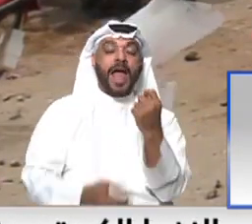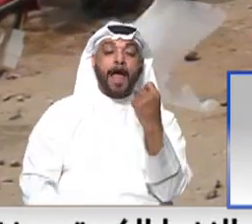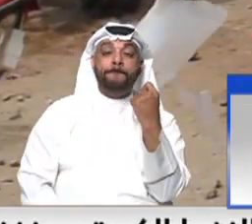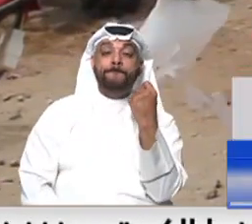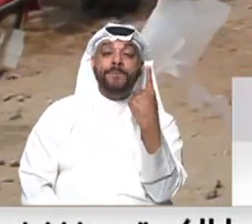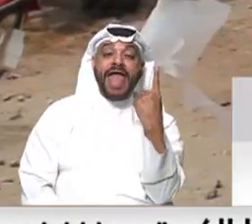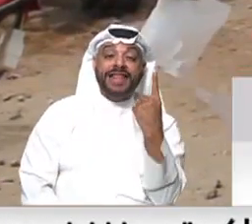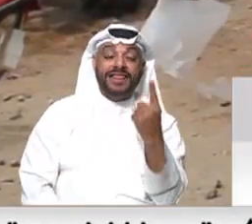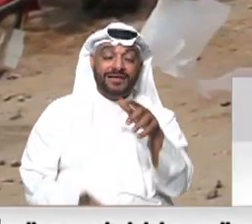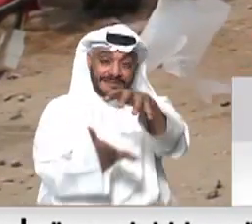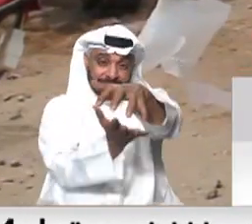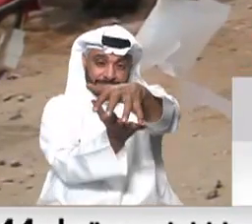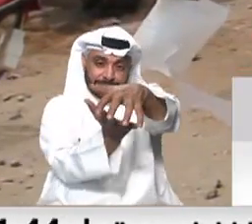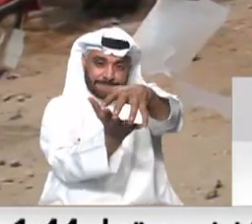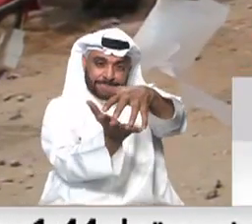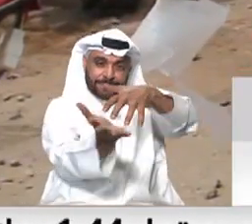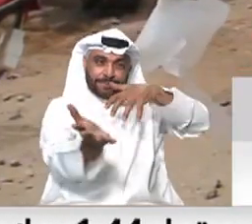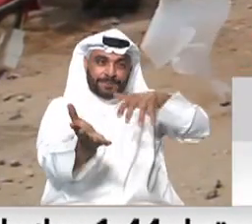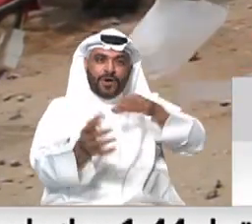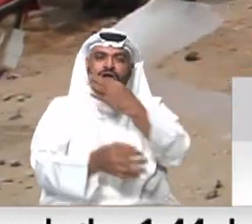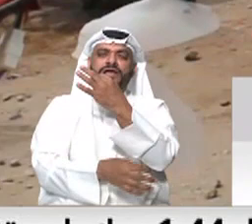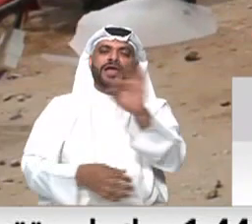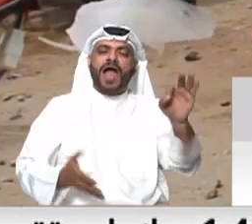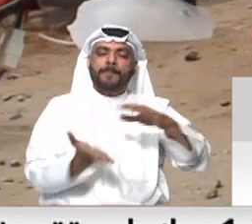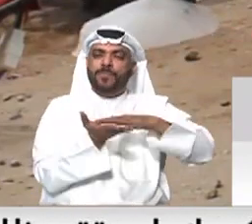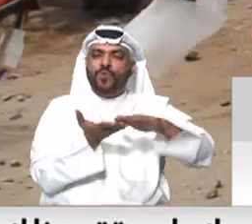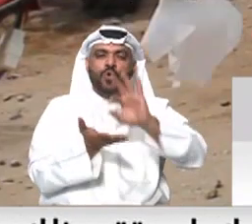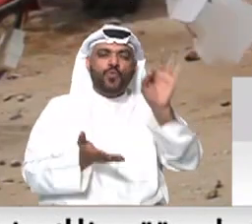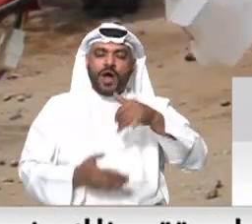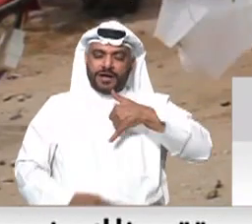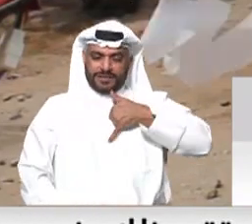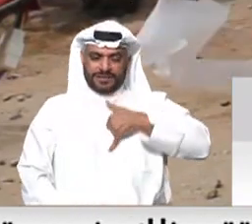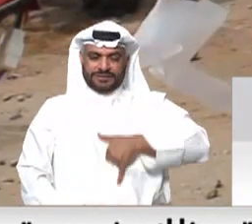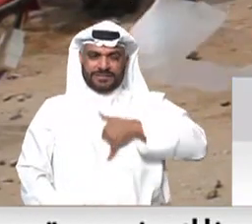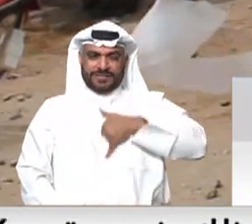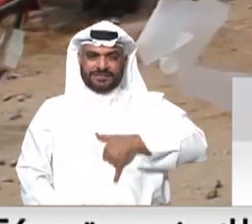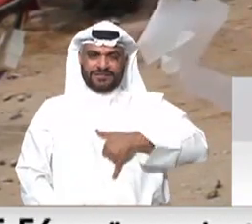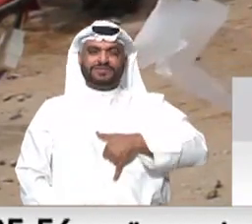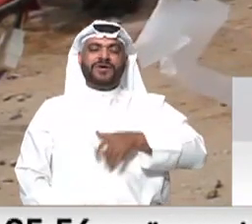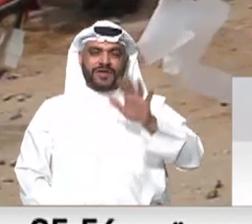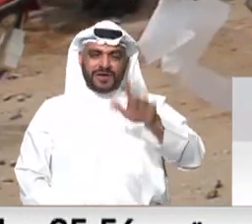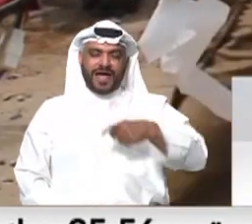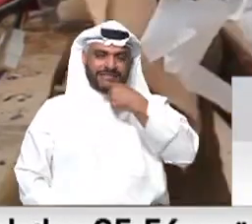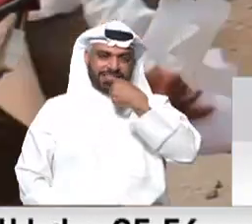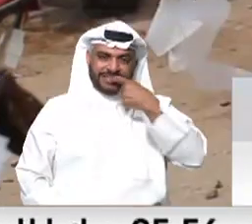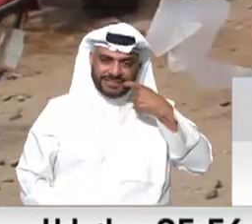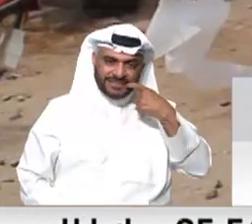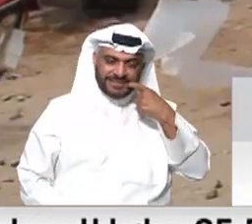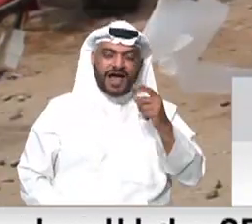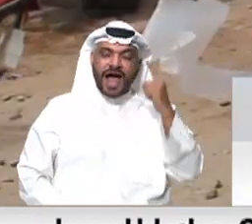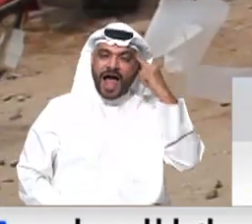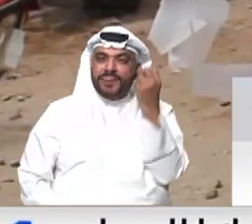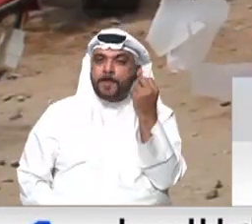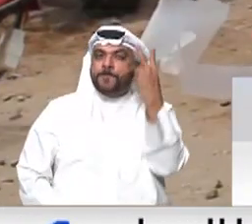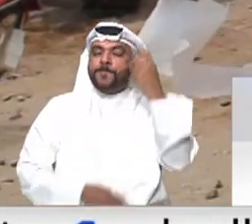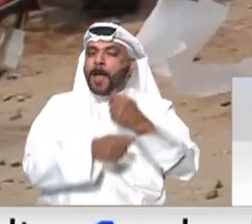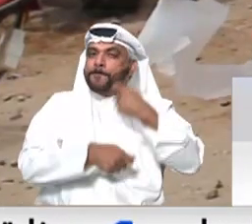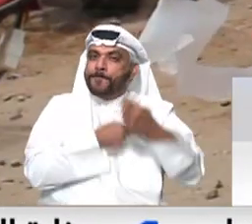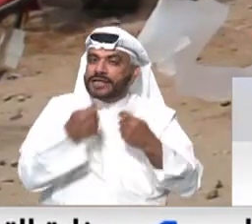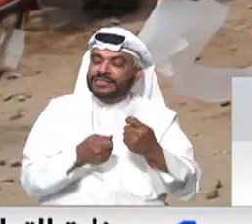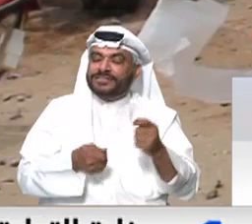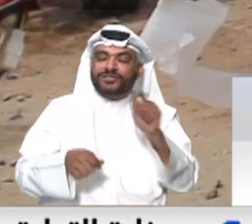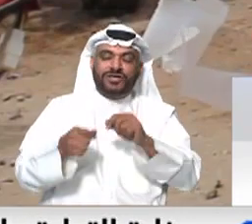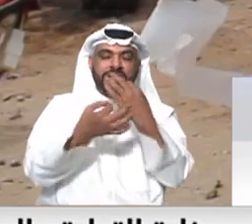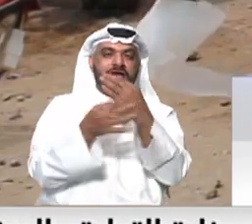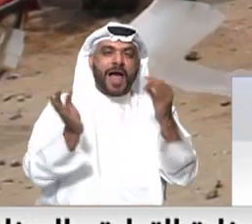يدوية لصغار المزارعين في كل من محافظة لحج والحديدة. هذا المشروع ضمن مشاريع التمكين الاقتصادي الذي يهدف